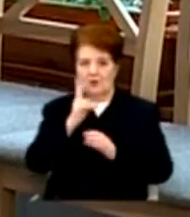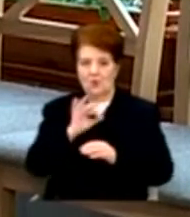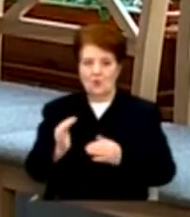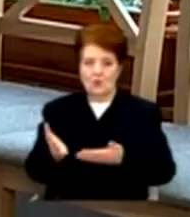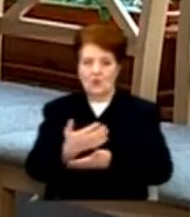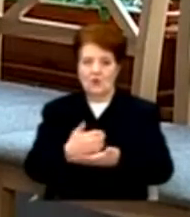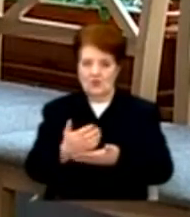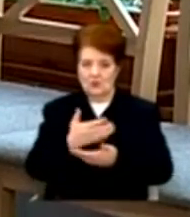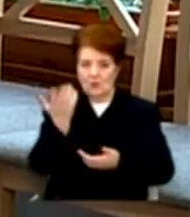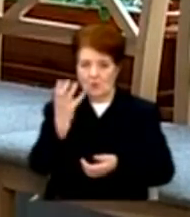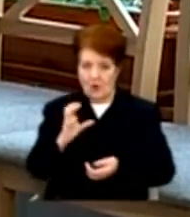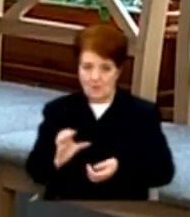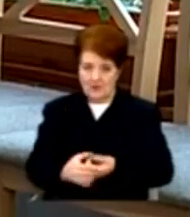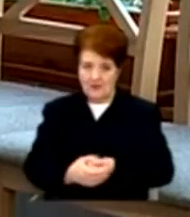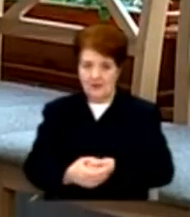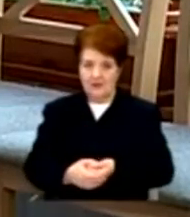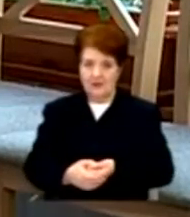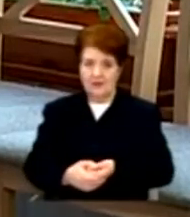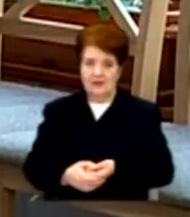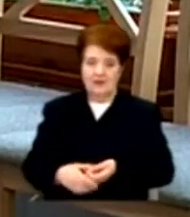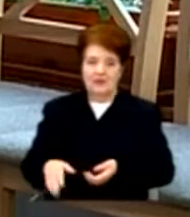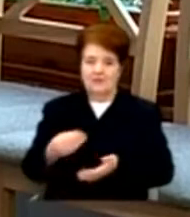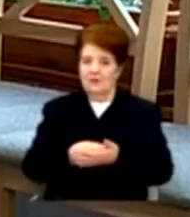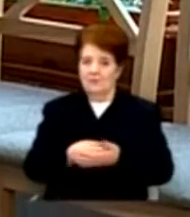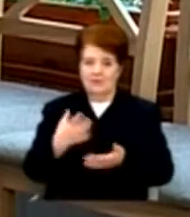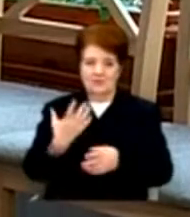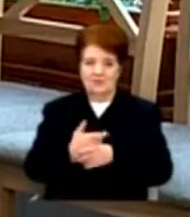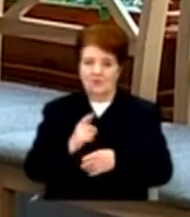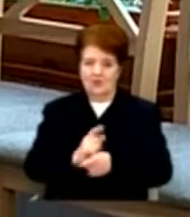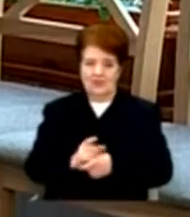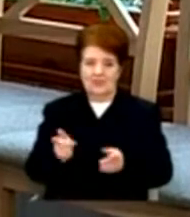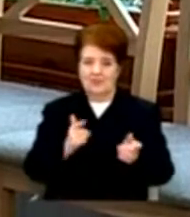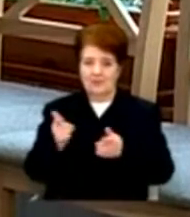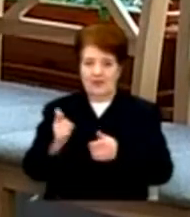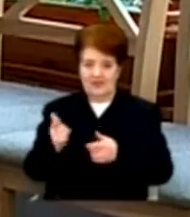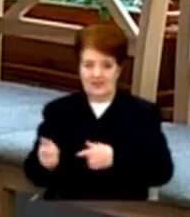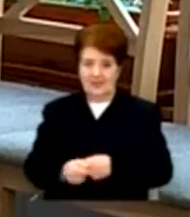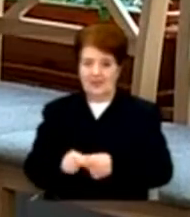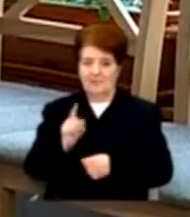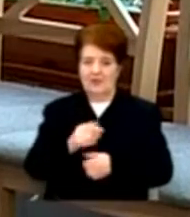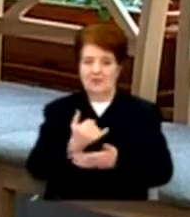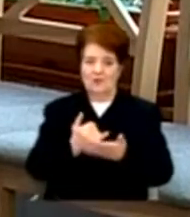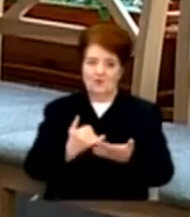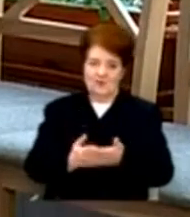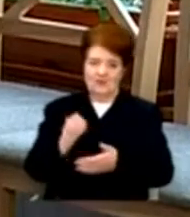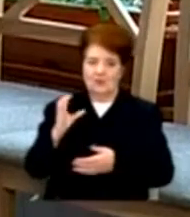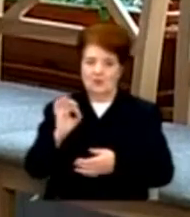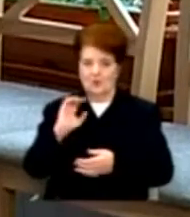culesul poamnei și tot procesul care de pregătire pentru vin, sucul,